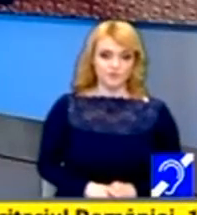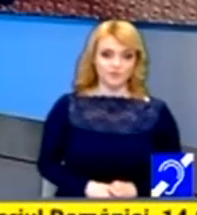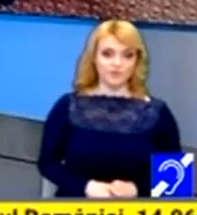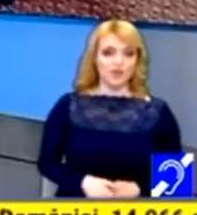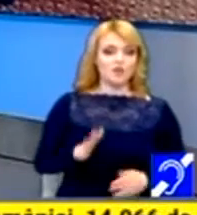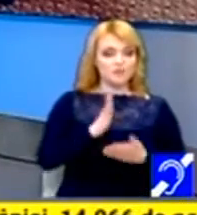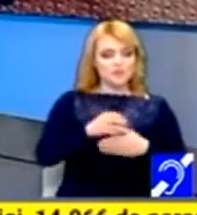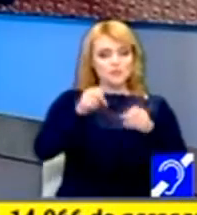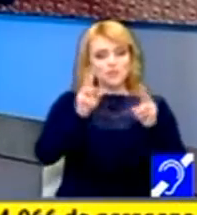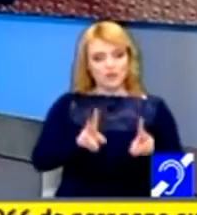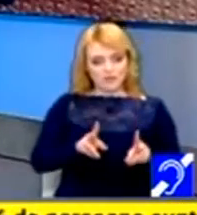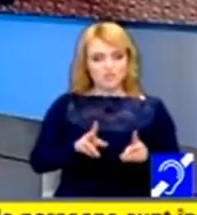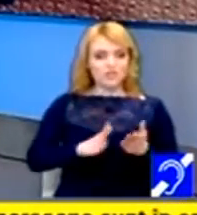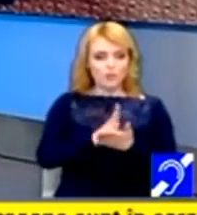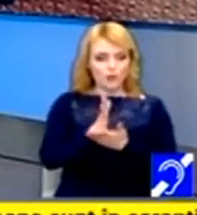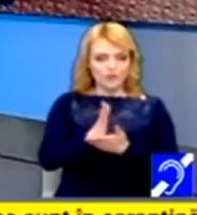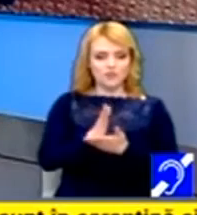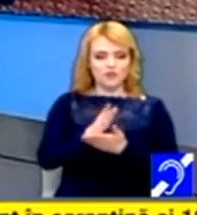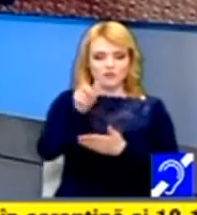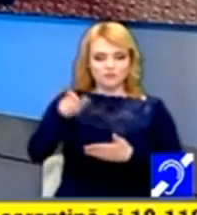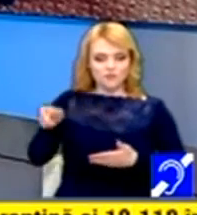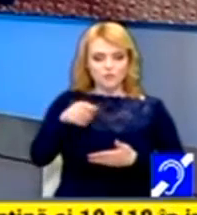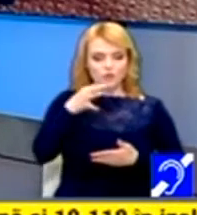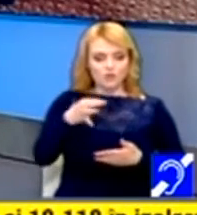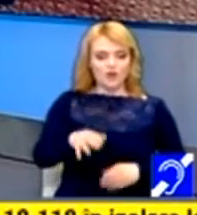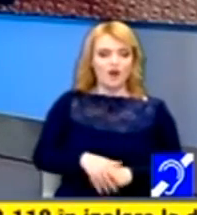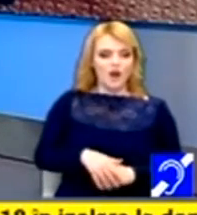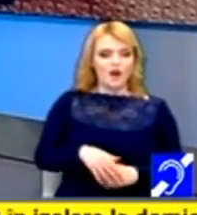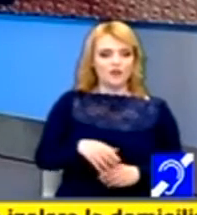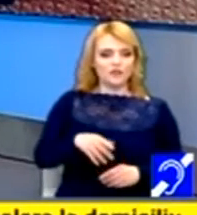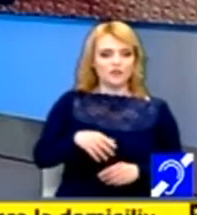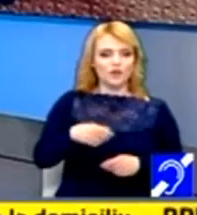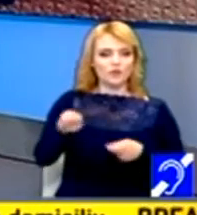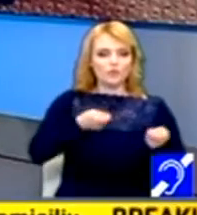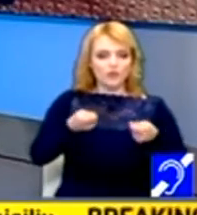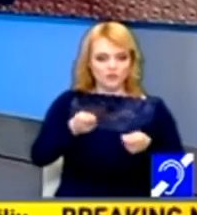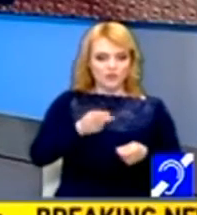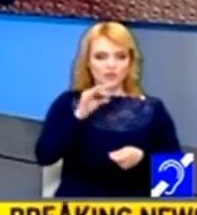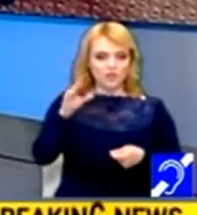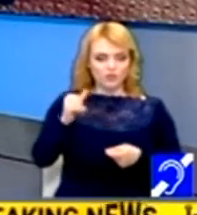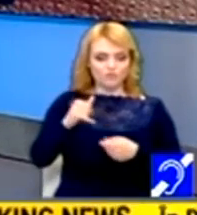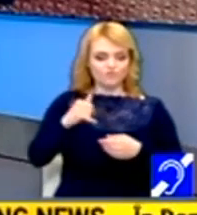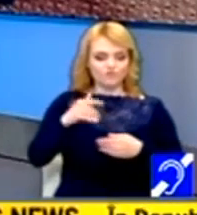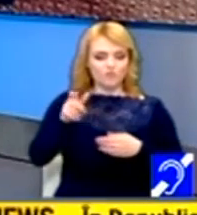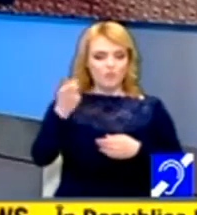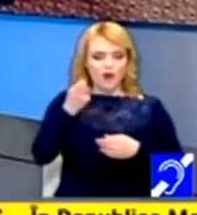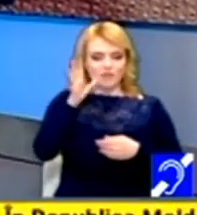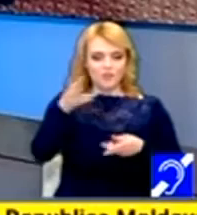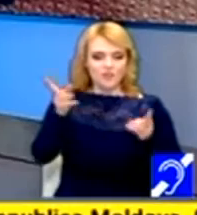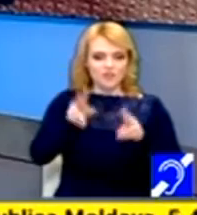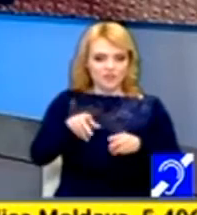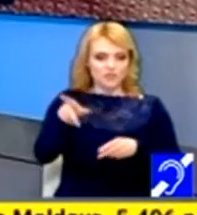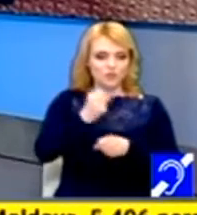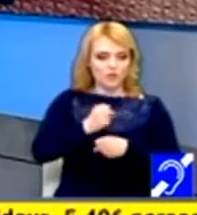Unii analiști politici de la Chișinău cred că guvernul condus de Ion Chicu are zile numărate. Plecările din Partidul Democrat